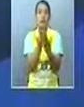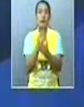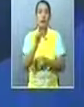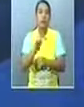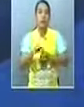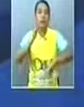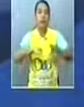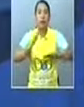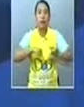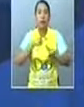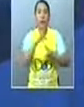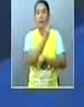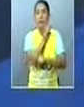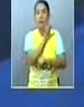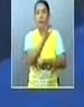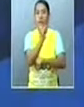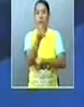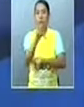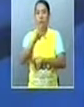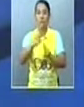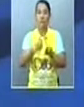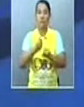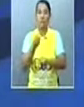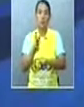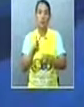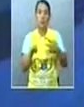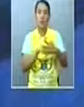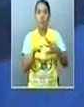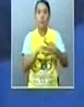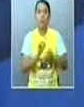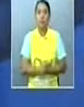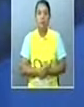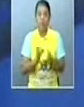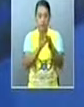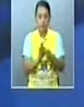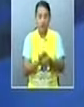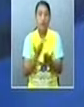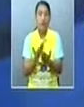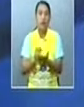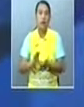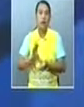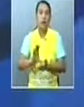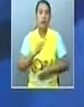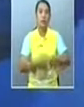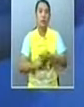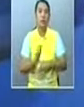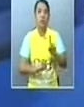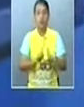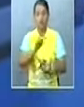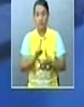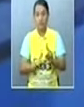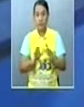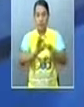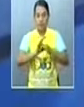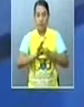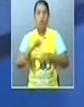นี้15ถึง16ธันวาคมจึงเป็นปัจจัยนึงค่ะที่ถ่วงต่อทิศทางของการลงทุนในดัชนีตลาดหุ้นนะคะซึ่งก็จะส่งผลต่อทิศ